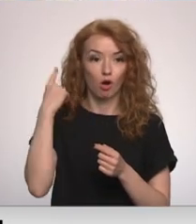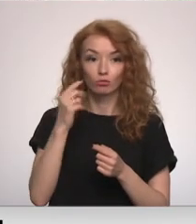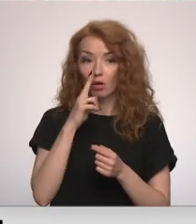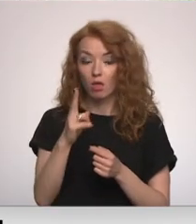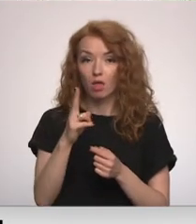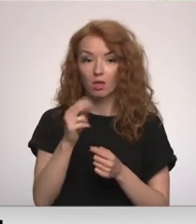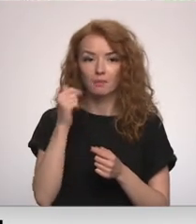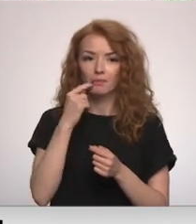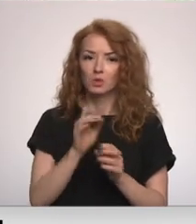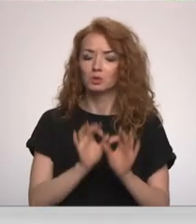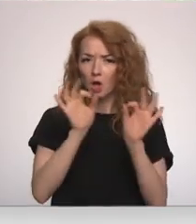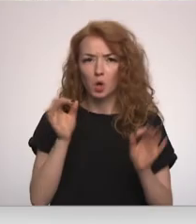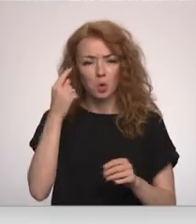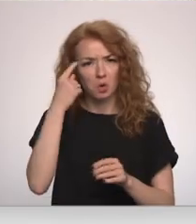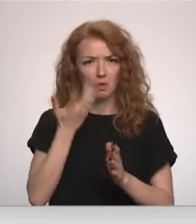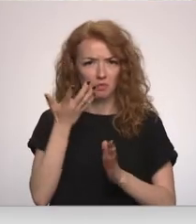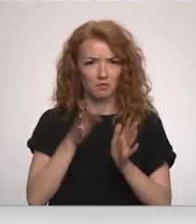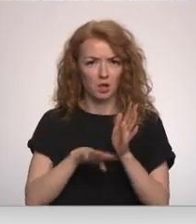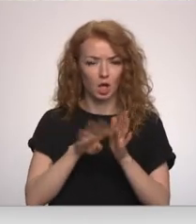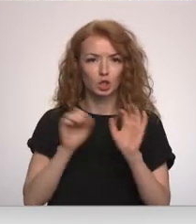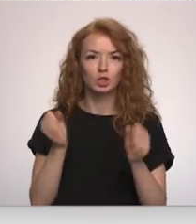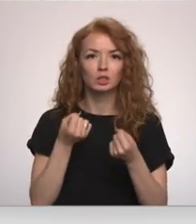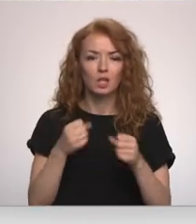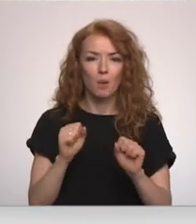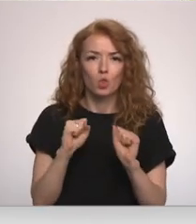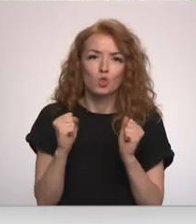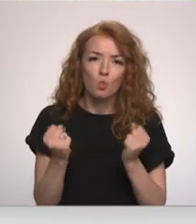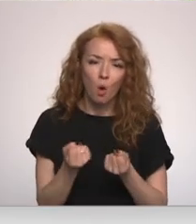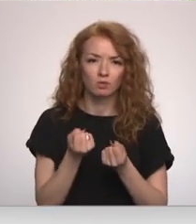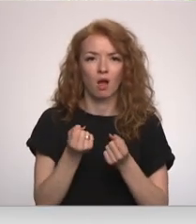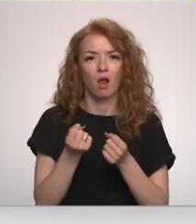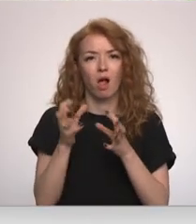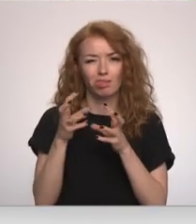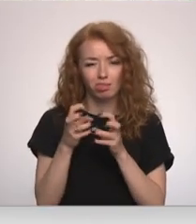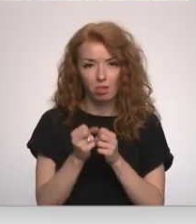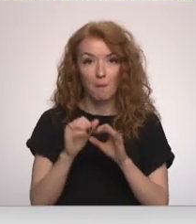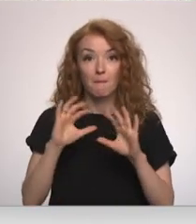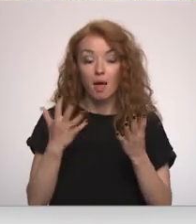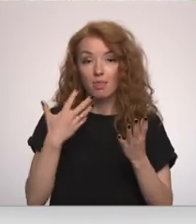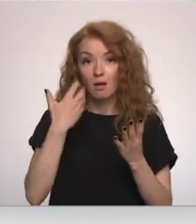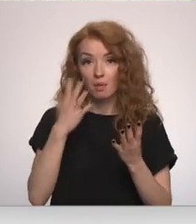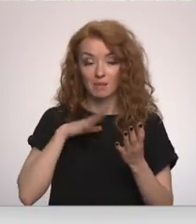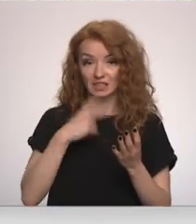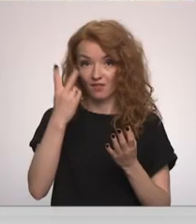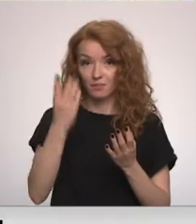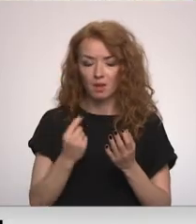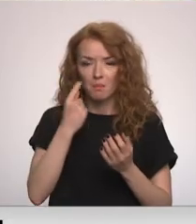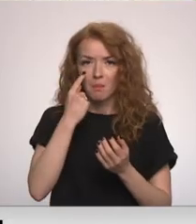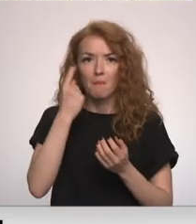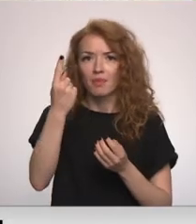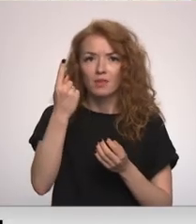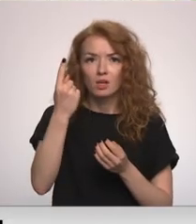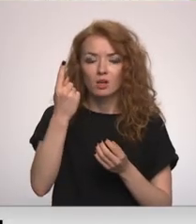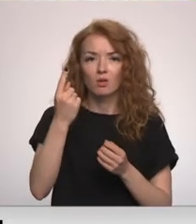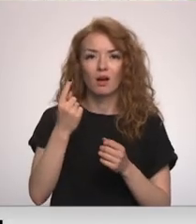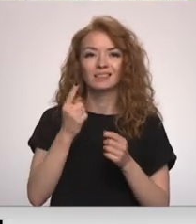nedēļā. Sākumā domāju, varbūt vienkārši pa ziemu nosaluši, nokaltuši. Bet tad, kad pēc divām dienām pamanīju, kad vairs ne